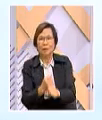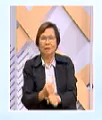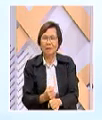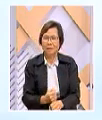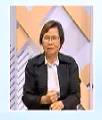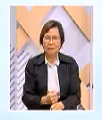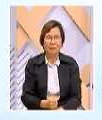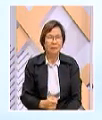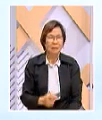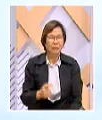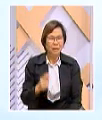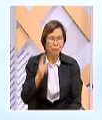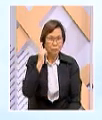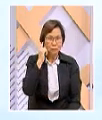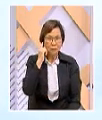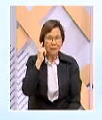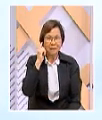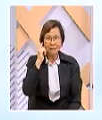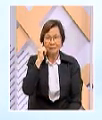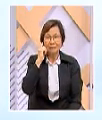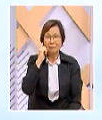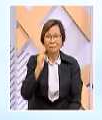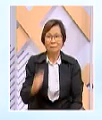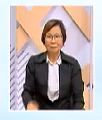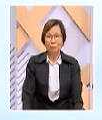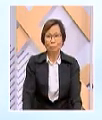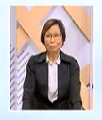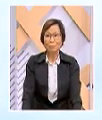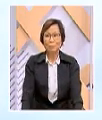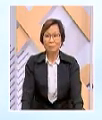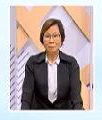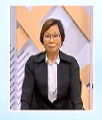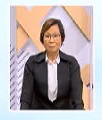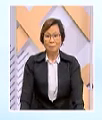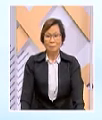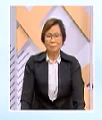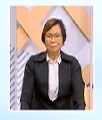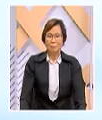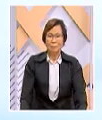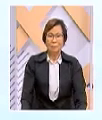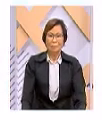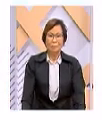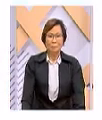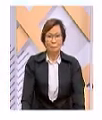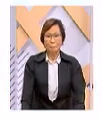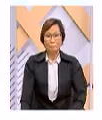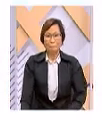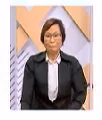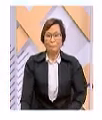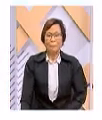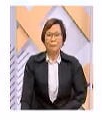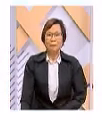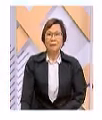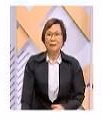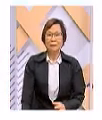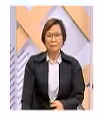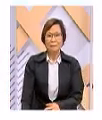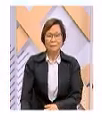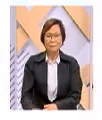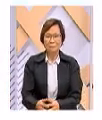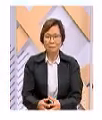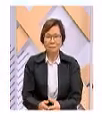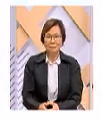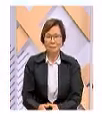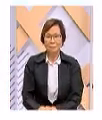kita melihat pada digit 75, sudah semestinya ia merupakan angka yang begitu bermakna. Kalau tiada yang lama,